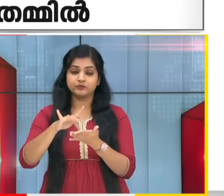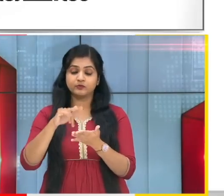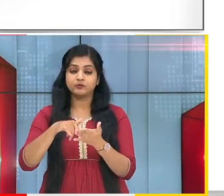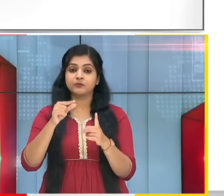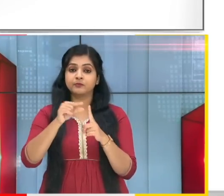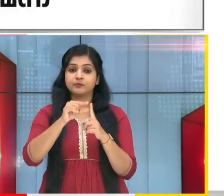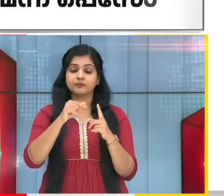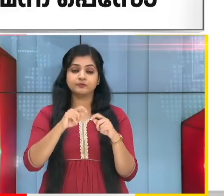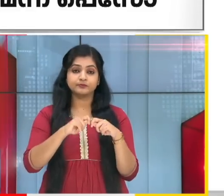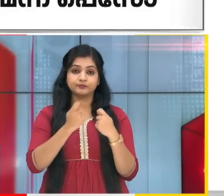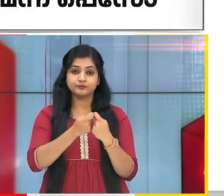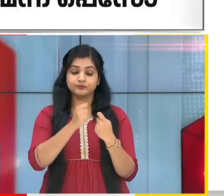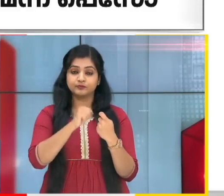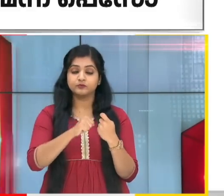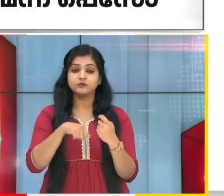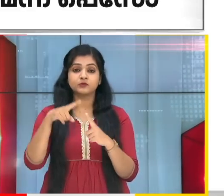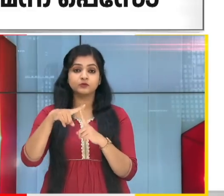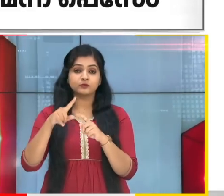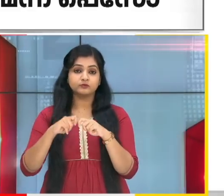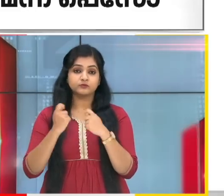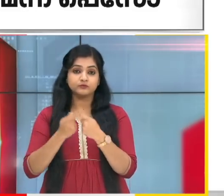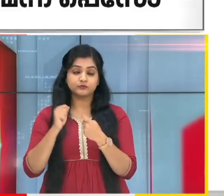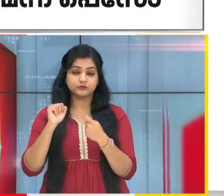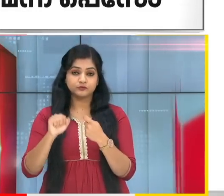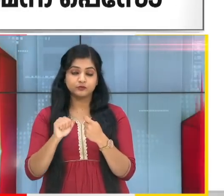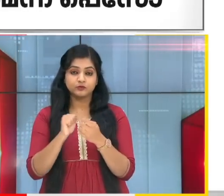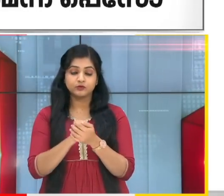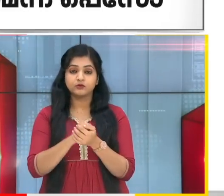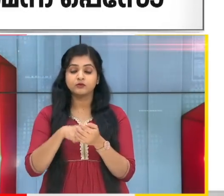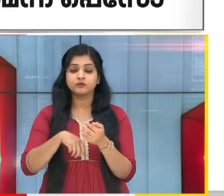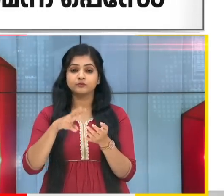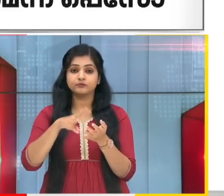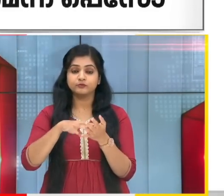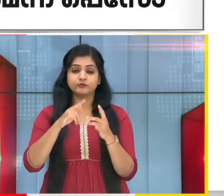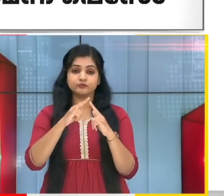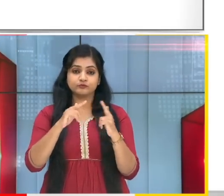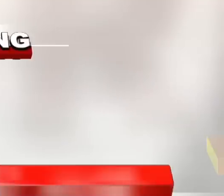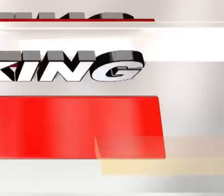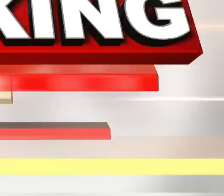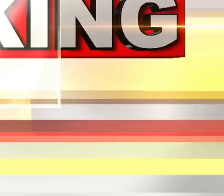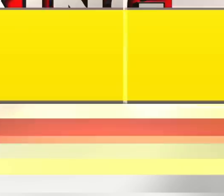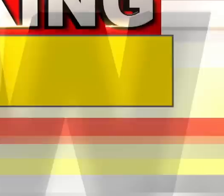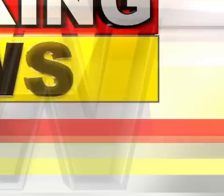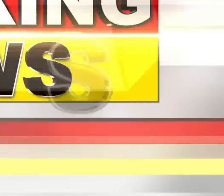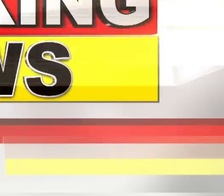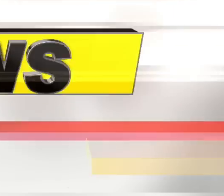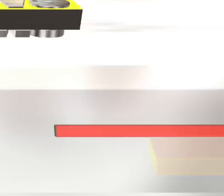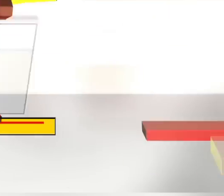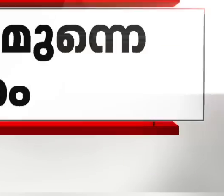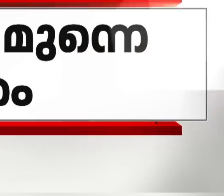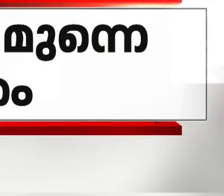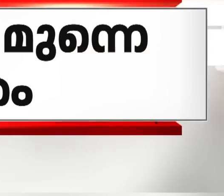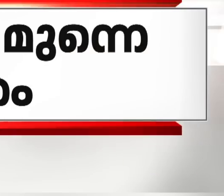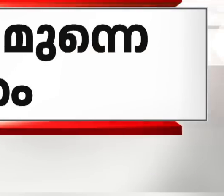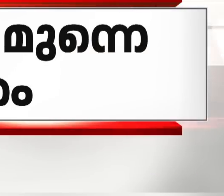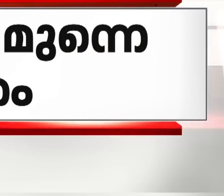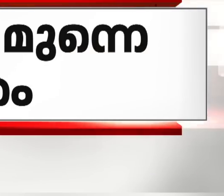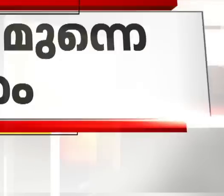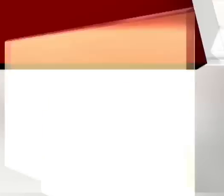പാറമേക്കാവ് ദേവസ്വത്തിന്റെയും അതോടൊപ്പം തന്നെ തിരുവമ്പാടി ദേവസ്വത്തിന്റെയും മാഗസിനുകൾ ഉള്ളത്. ഈ മാഗസിനുകൾ വെടിക്കെട്ട് സാമഗ്രികൾ സൂക്ഷിക്കുന്ന മാഗസിനുകളാണ്.